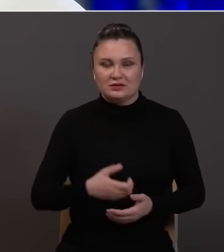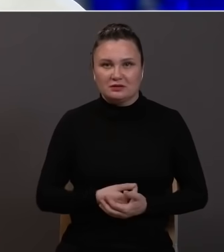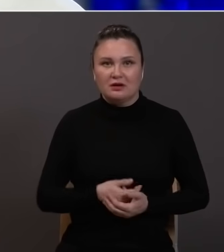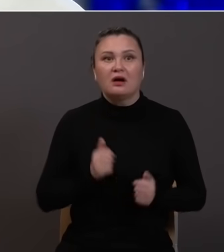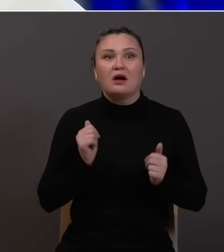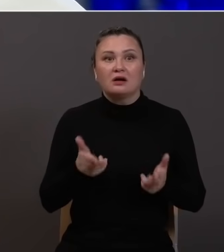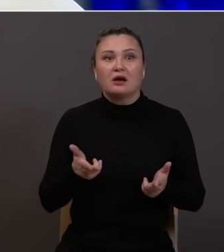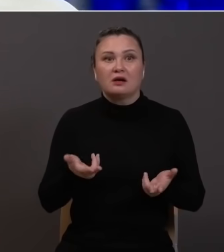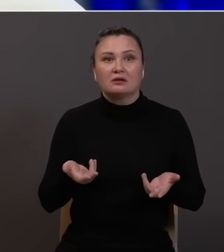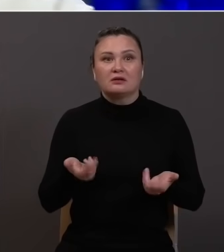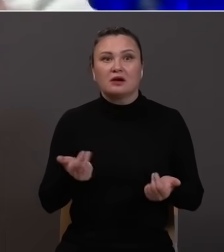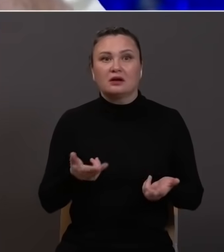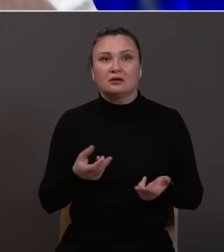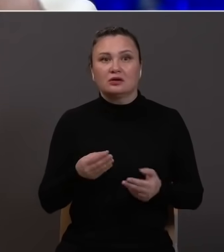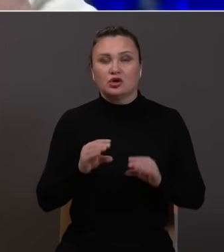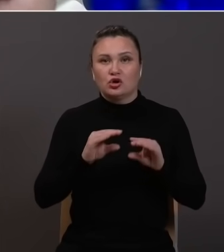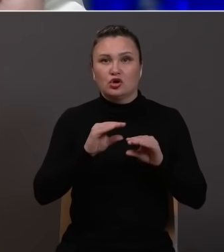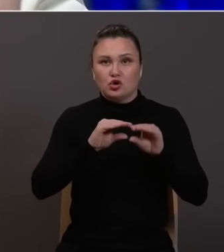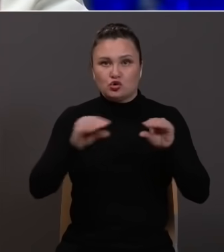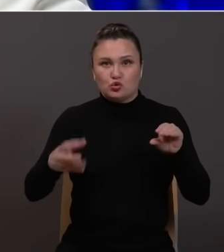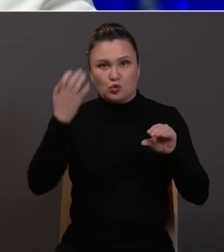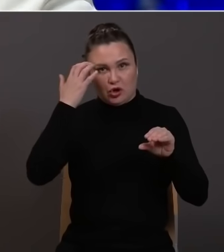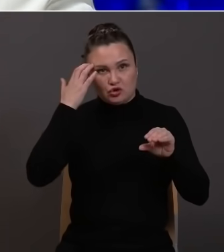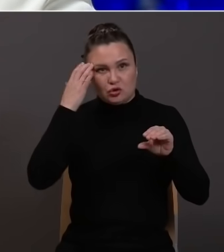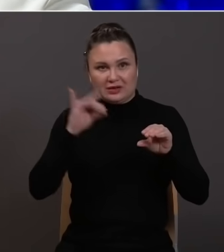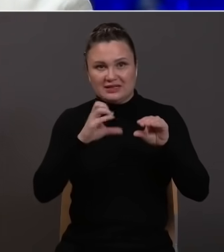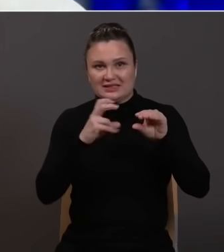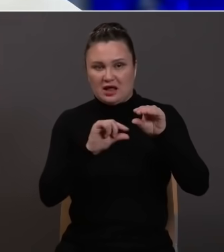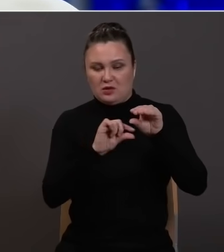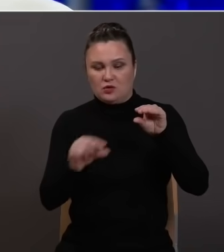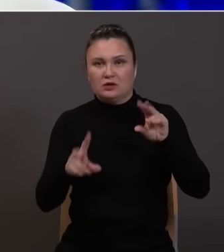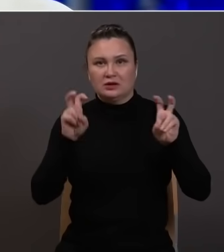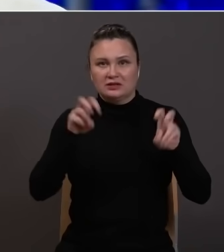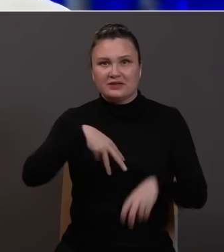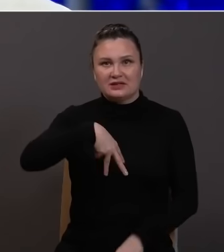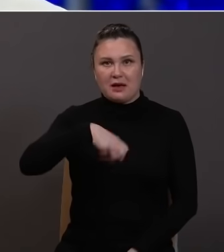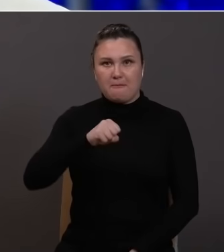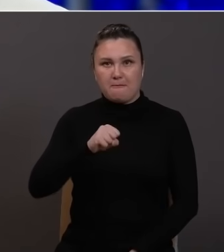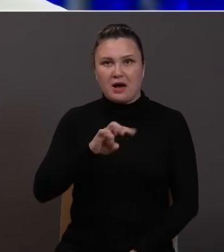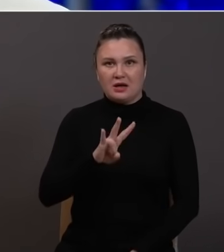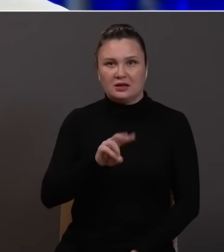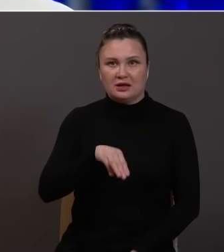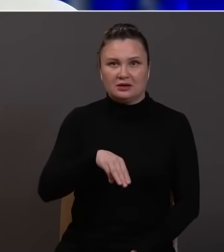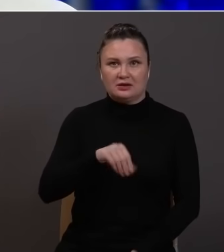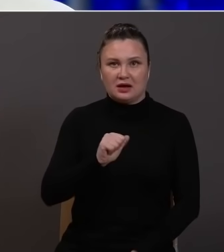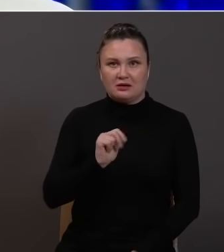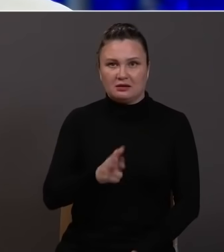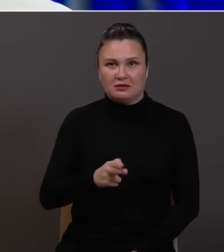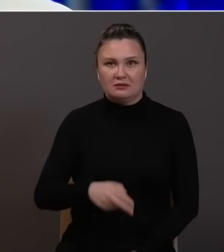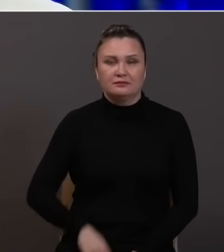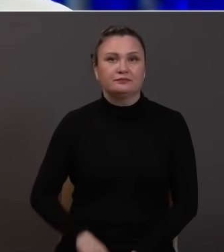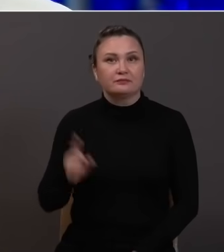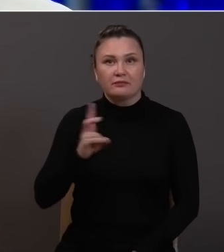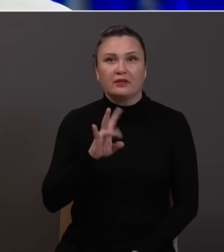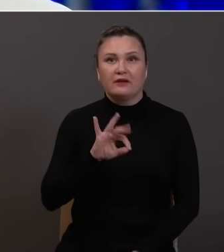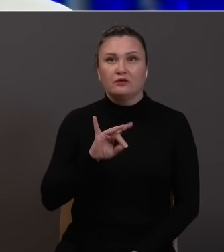именно? Это вот шкура такая черная кита, и вот само сало небольшое, называется мантак. В Норвегии они добывают до сих пор, и там